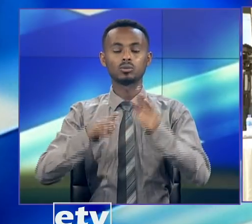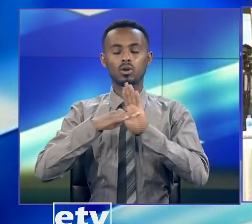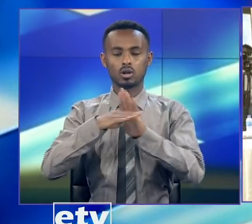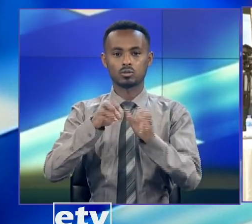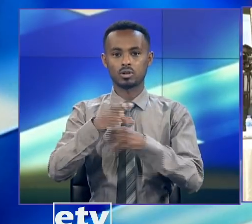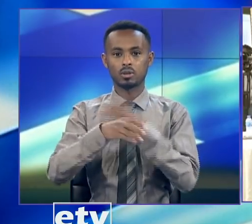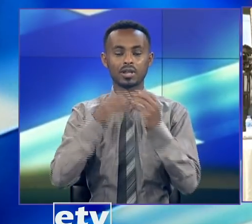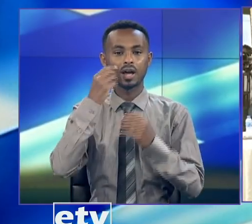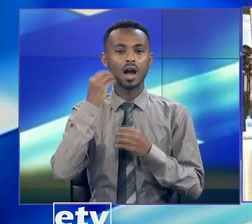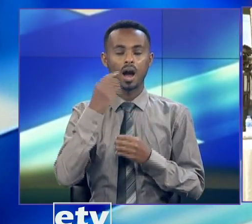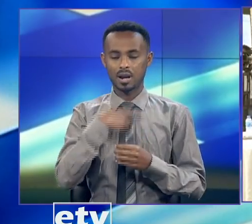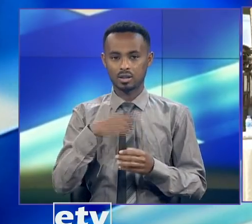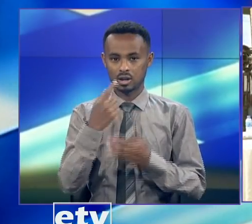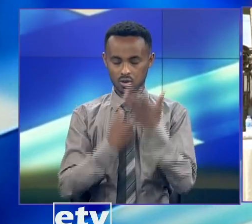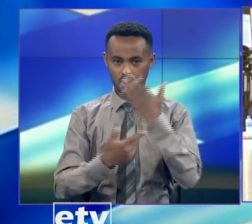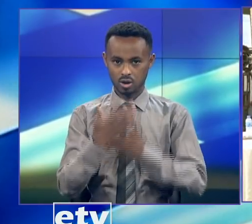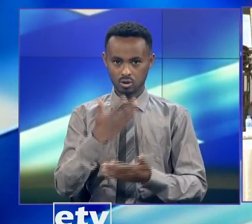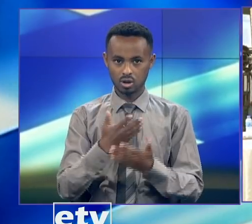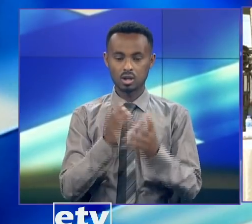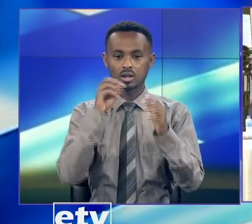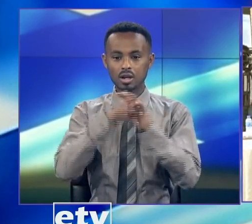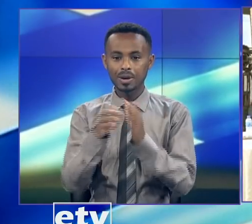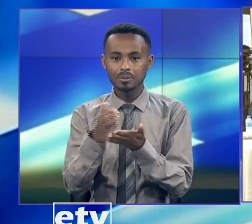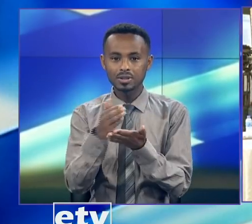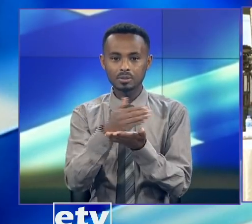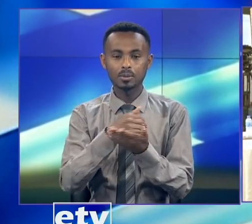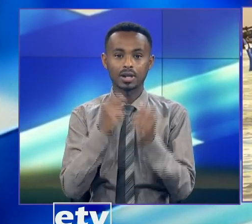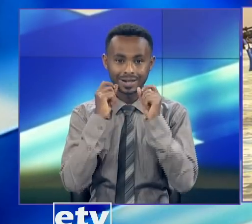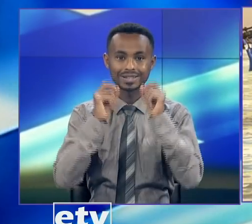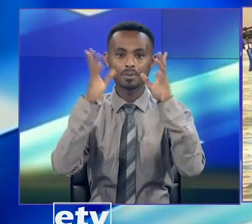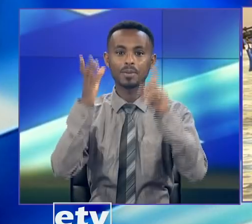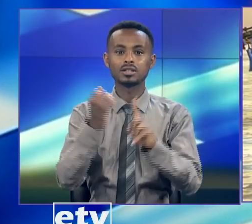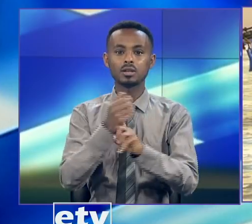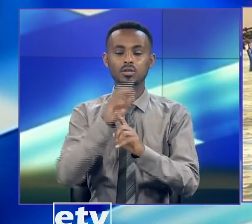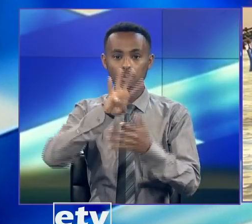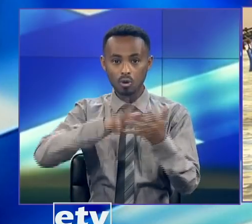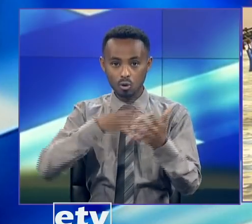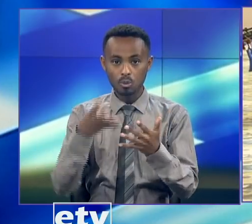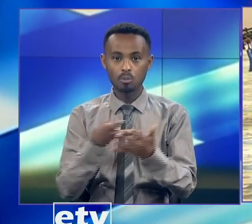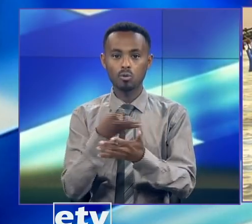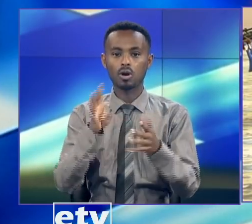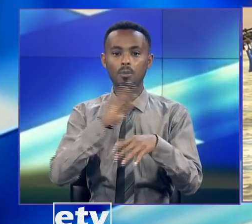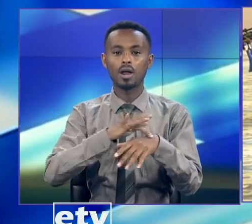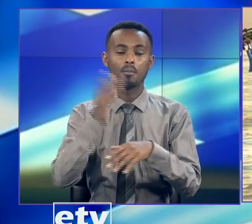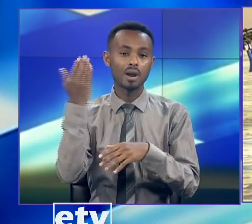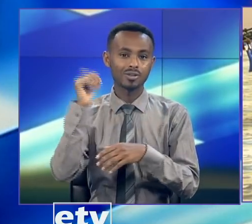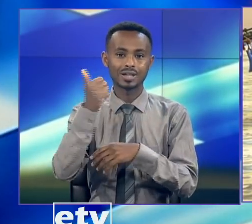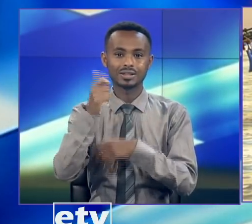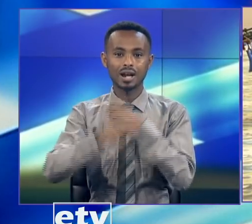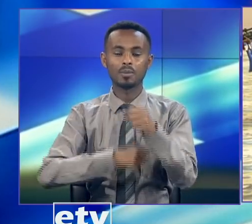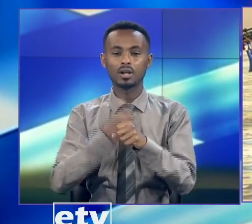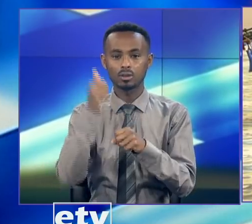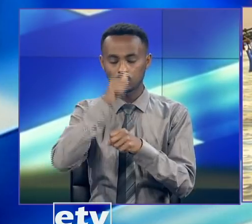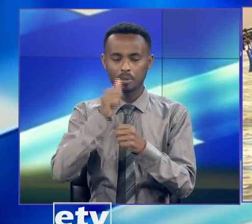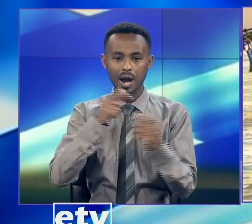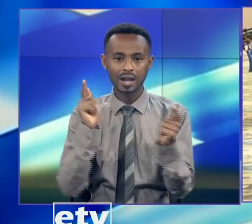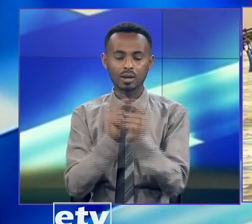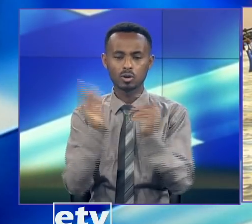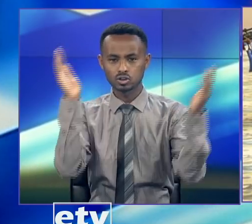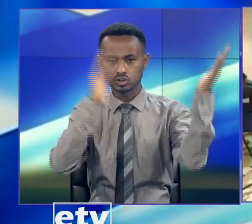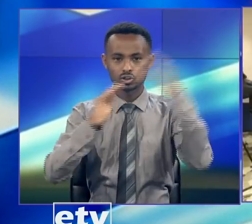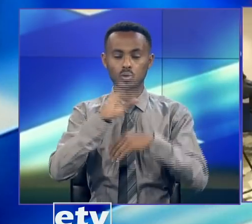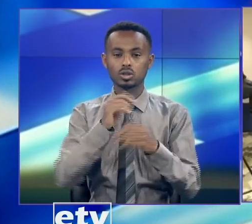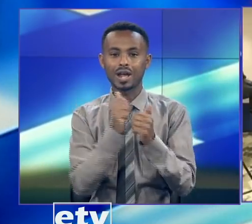ቤት አባላት ጋር ተወያይቷል። የግብዓት መሰብሰቢያና የግንዛቤ ማስጨበጫ በሆነው መድረክ ባለፉት 10 ዓመታት ኢትዮጵያ የገጠሟት